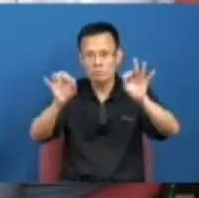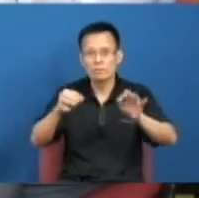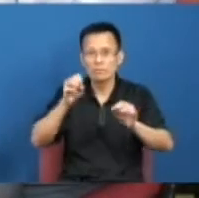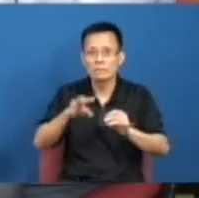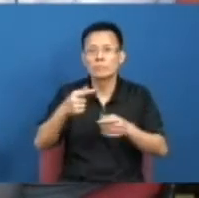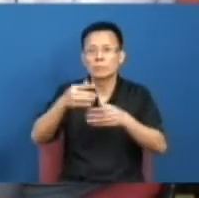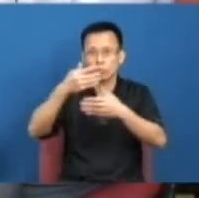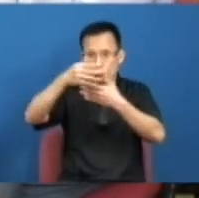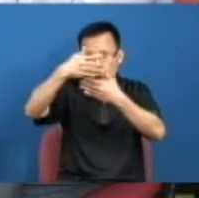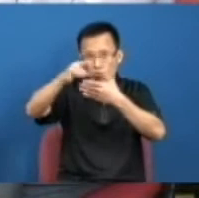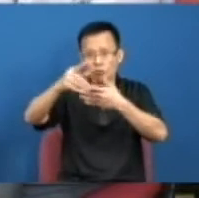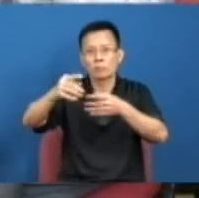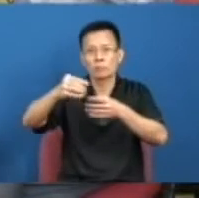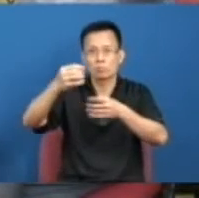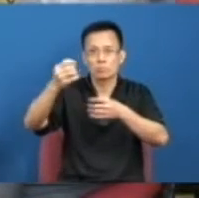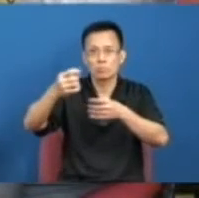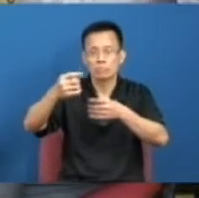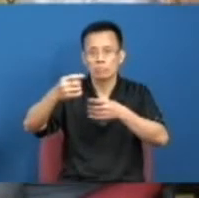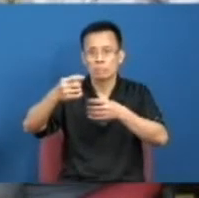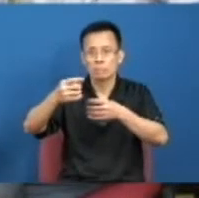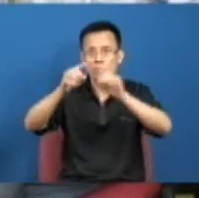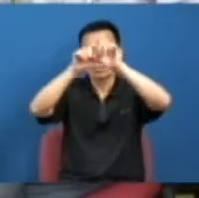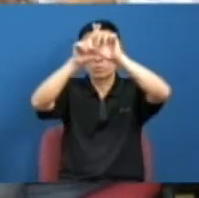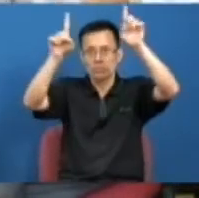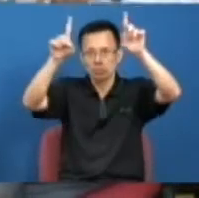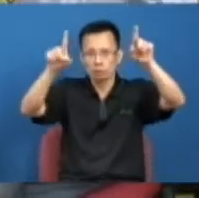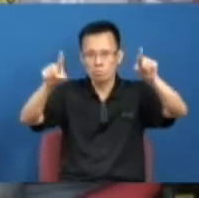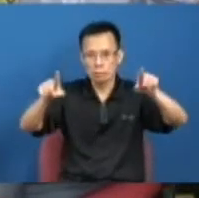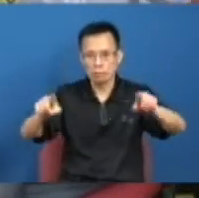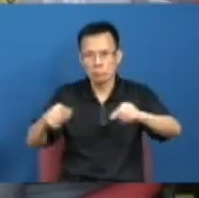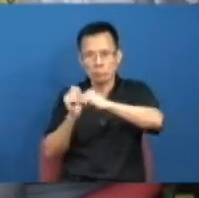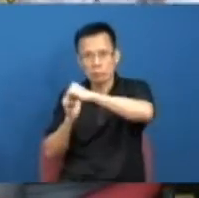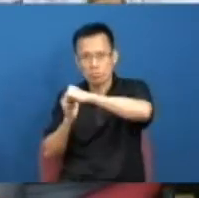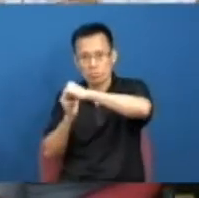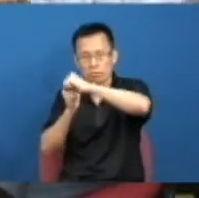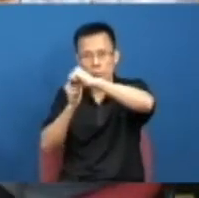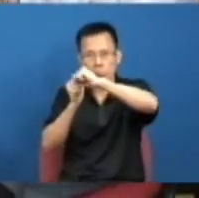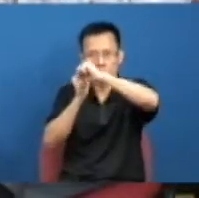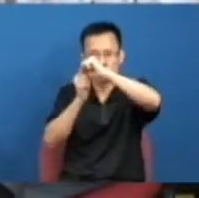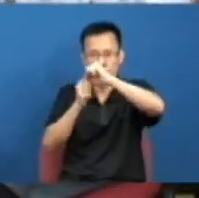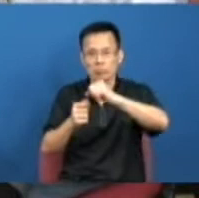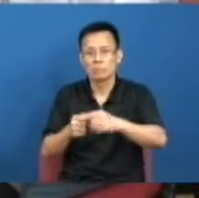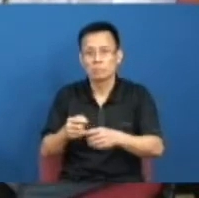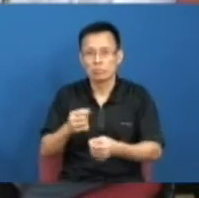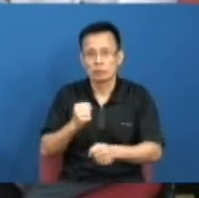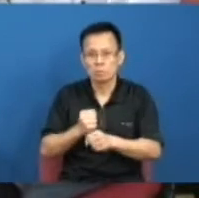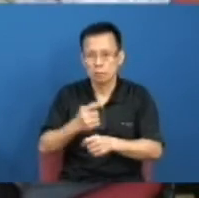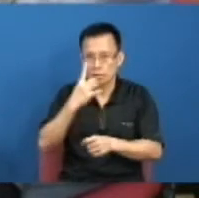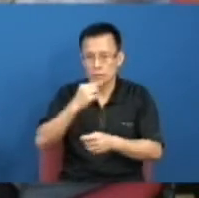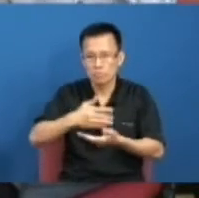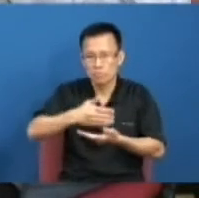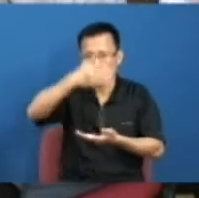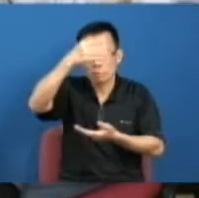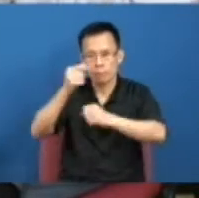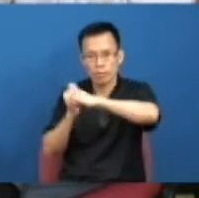在窗外邊，將四邊鑿開咗啲紙。如果做咗樓新樓嘅話咧，就鑿